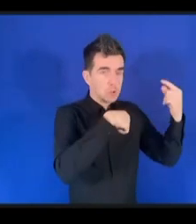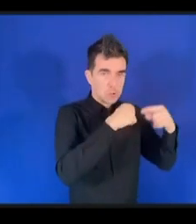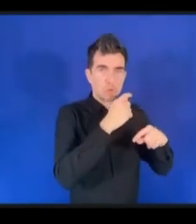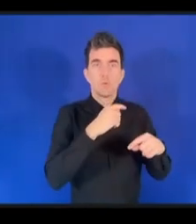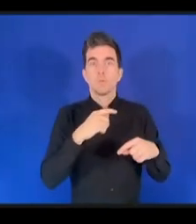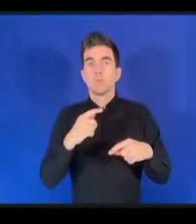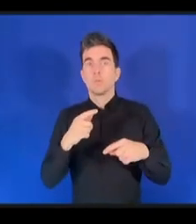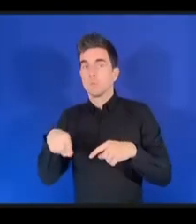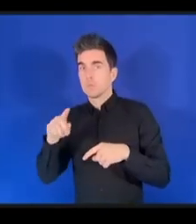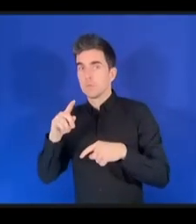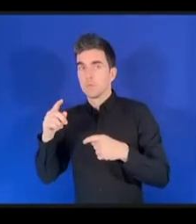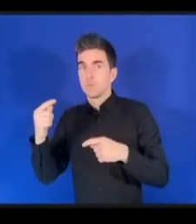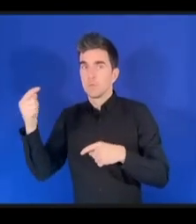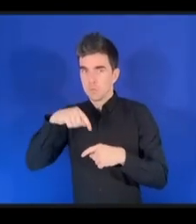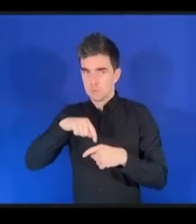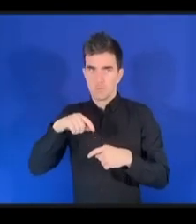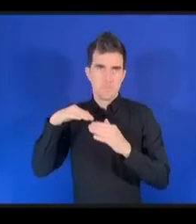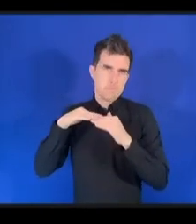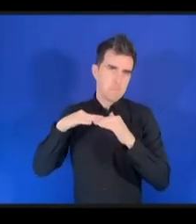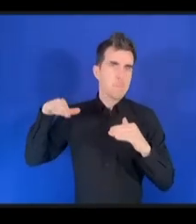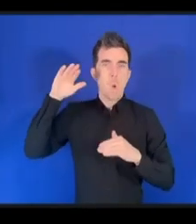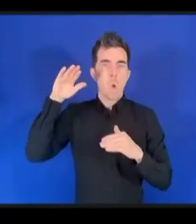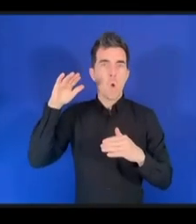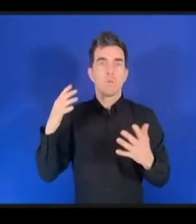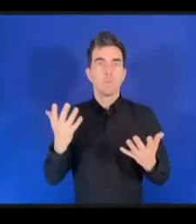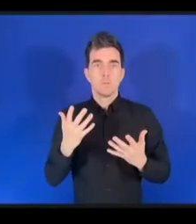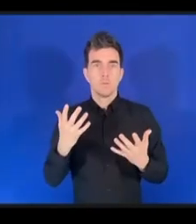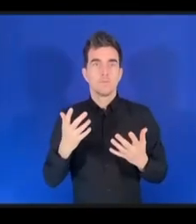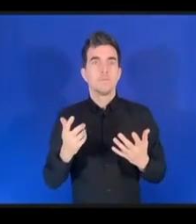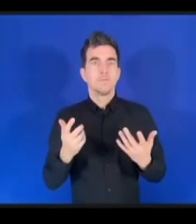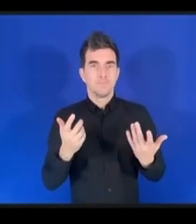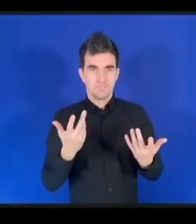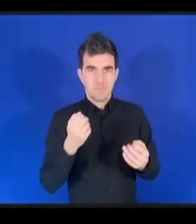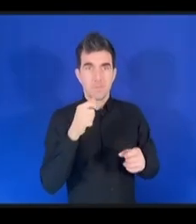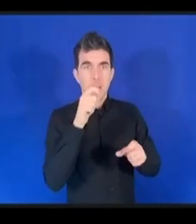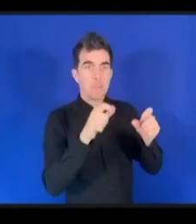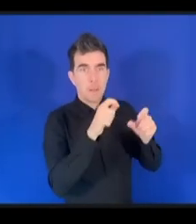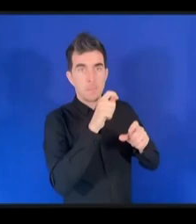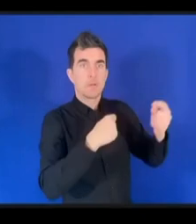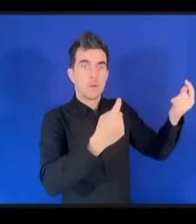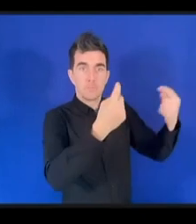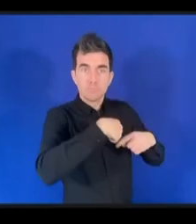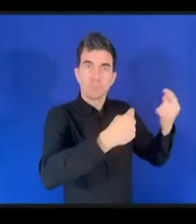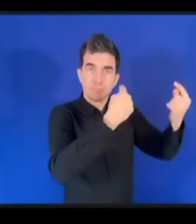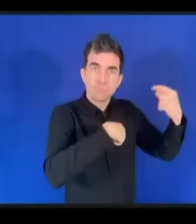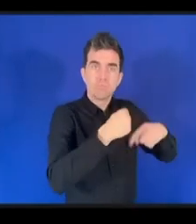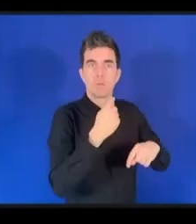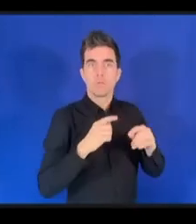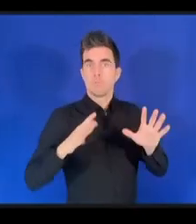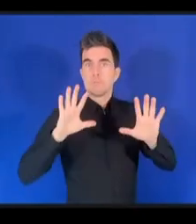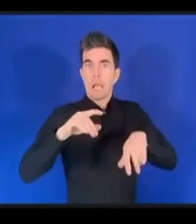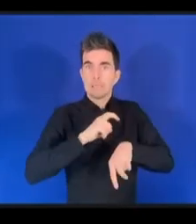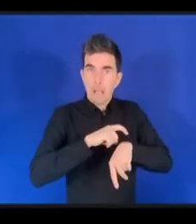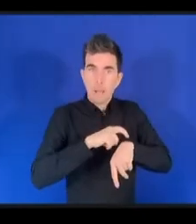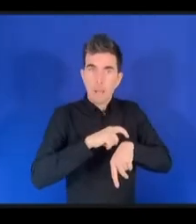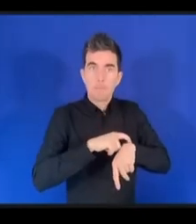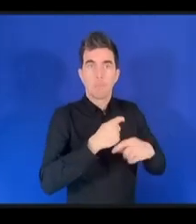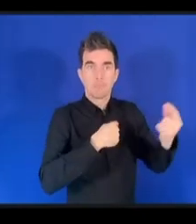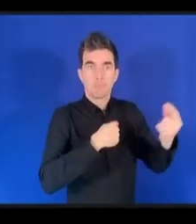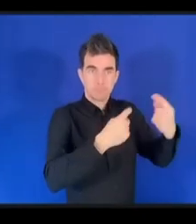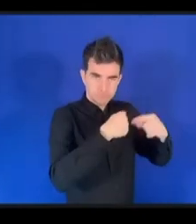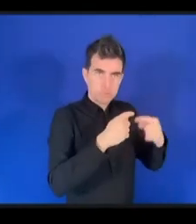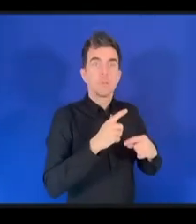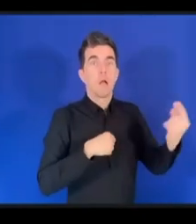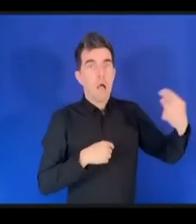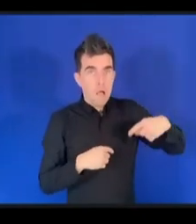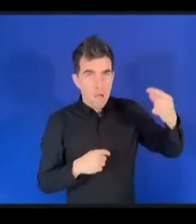る、まさに皆さんのパートナーのような街であります。どうぞ。 これからもよろしくお願い